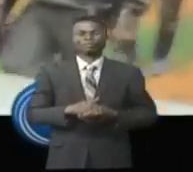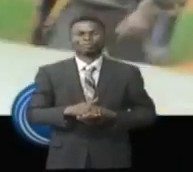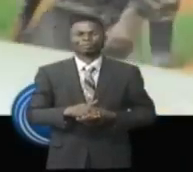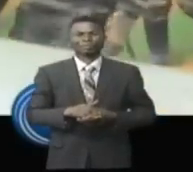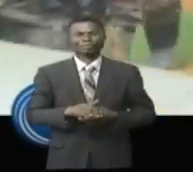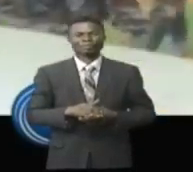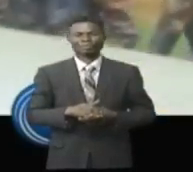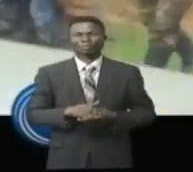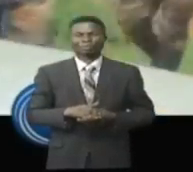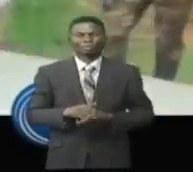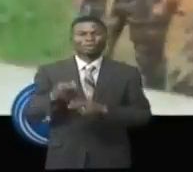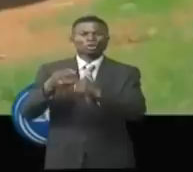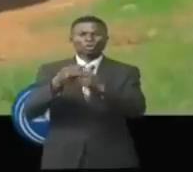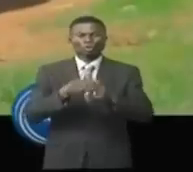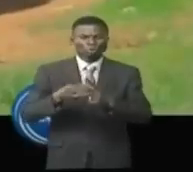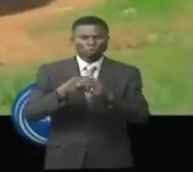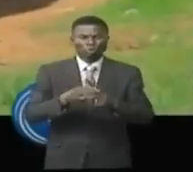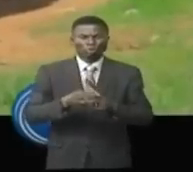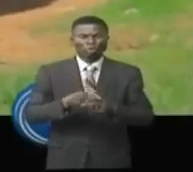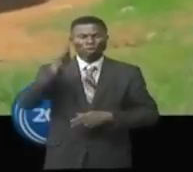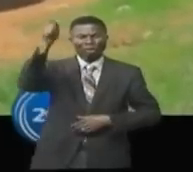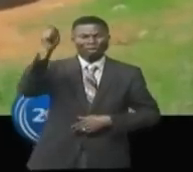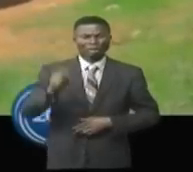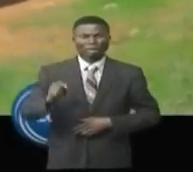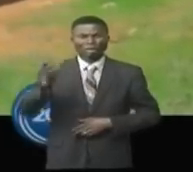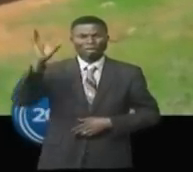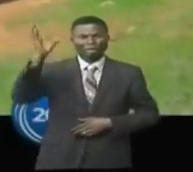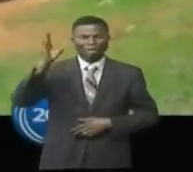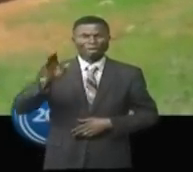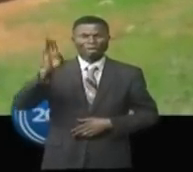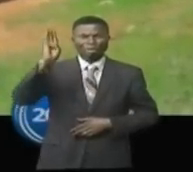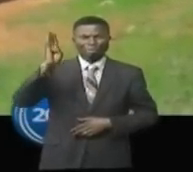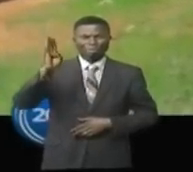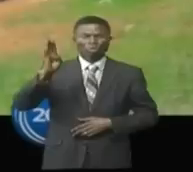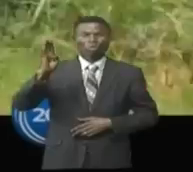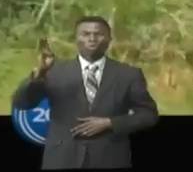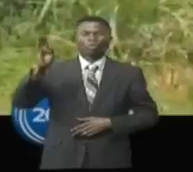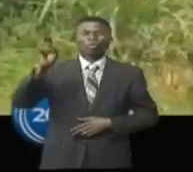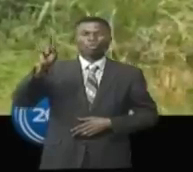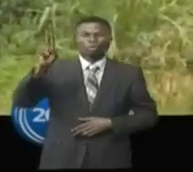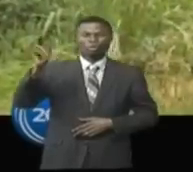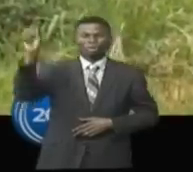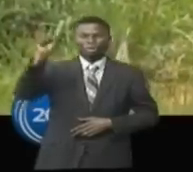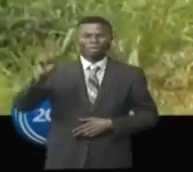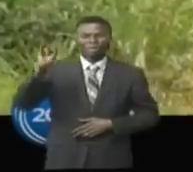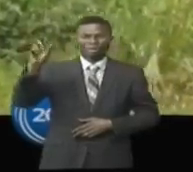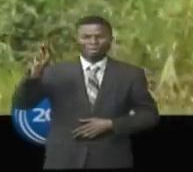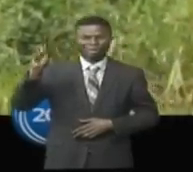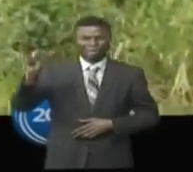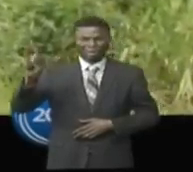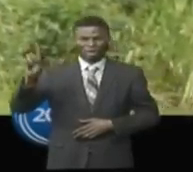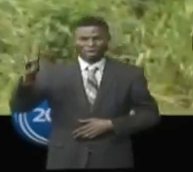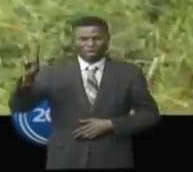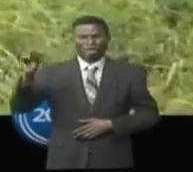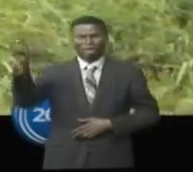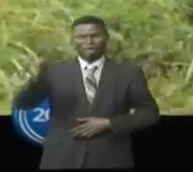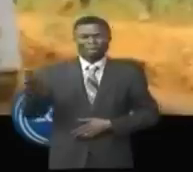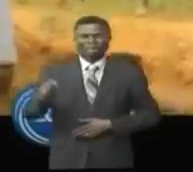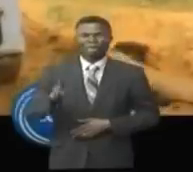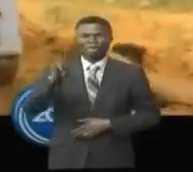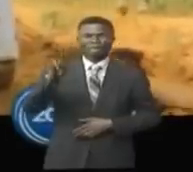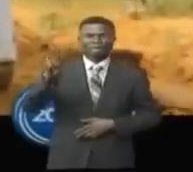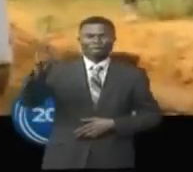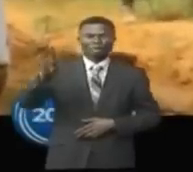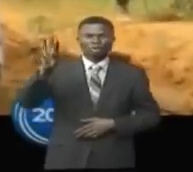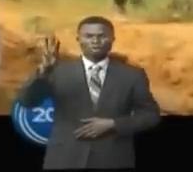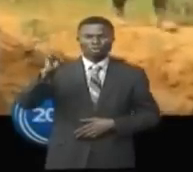C'est sous contrôle de FRDC dans la localité de Boussiyo, en chefferie de Banyali Tchabi, en territoire du Rumu.